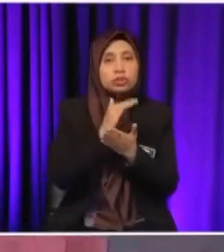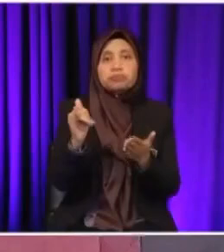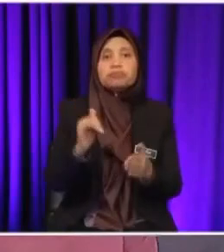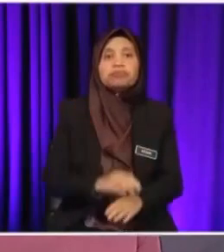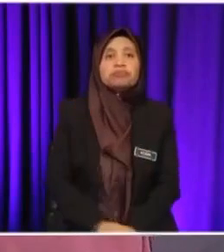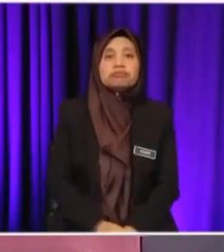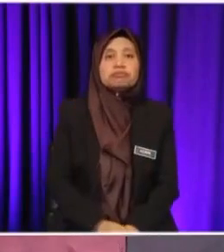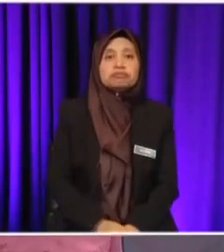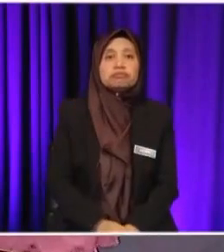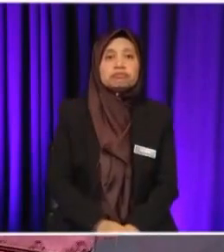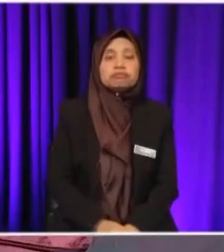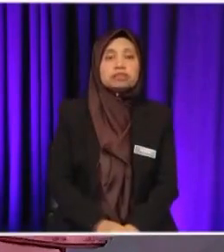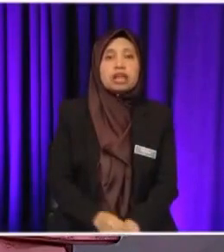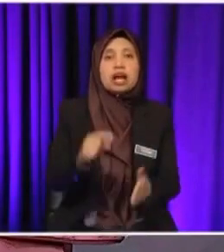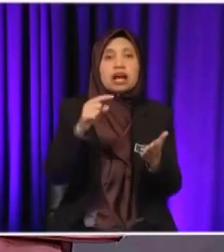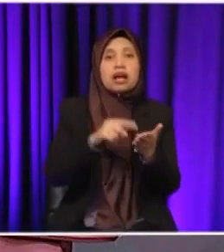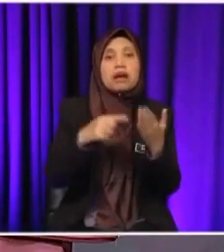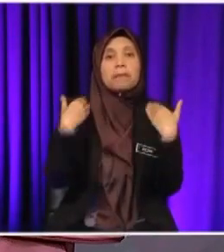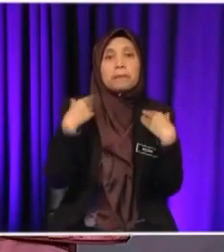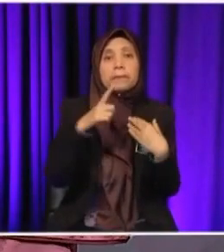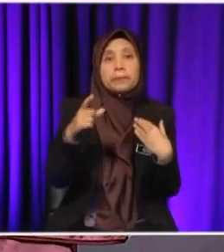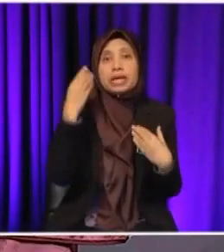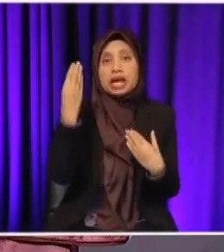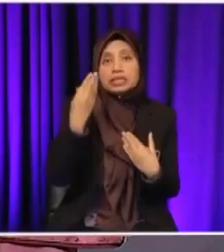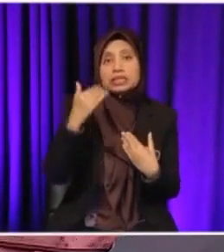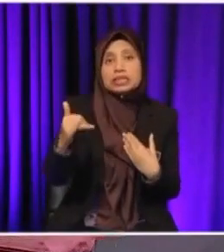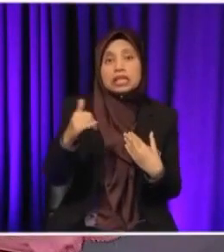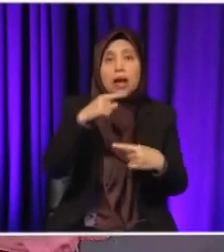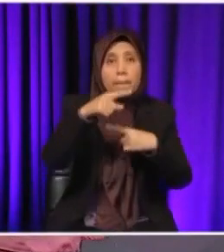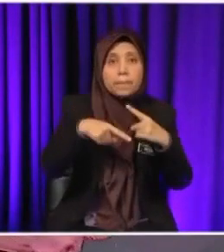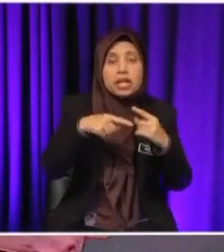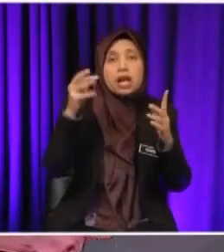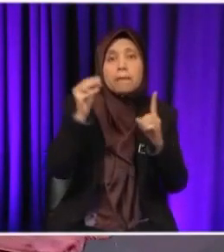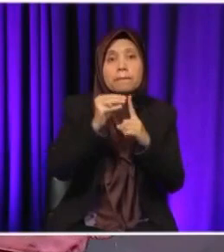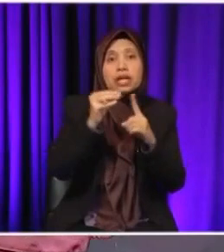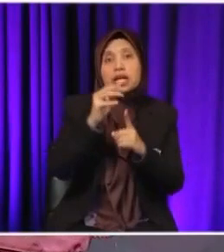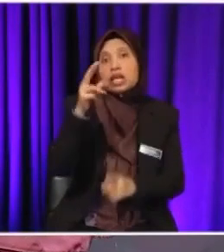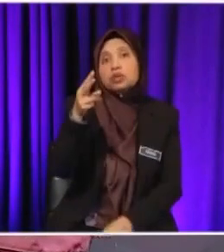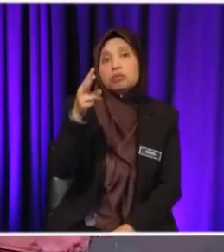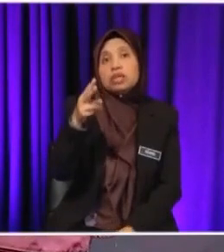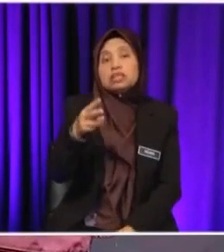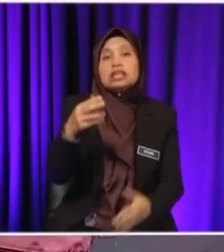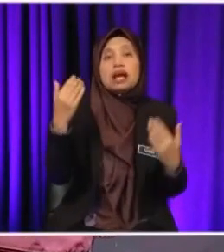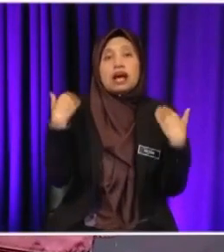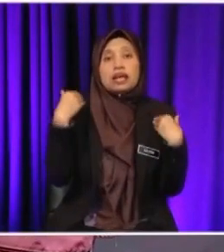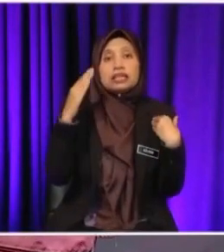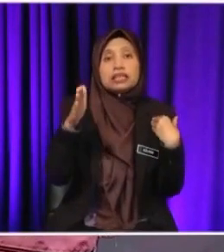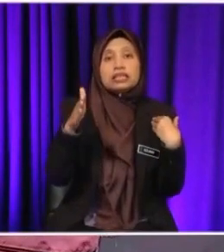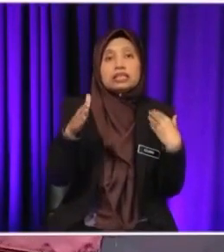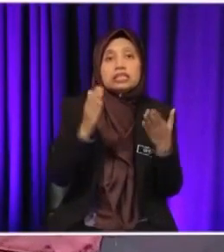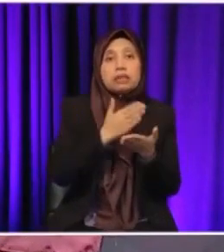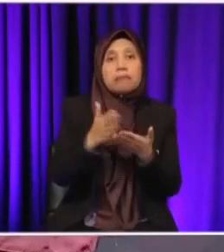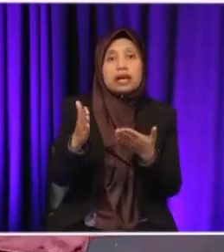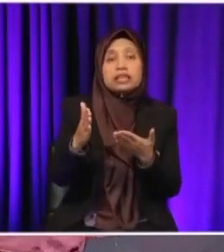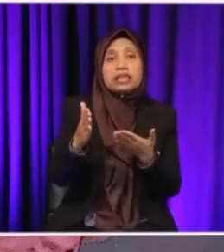Okey. Okey, ini adalah biasanya bila markah 12, dia akan berada pada soalan bahagian